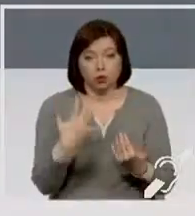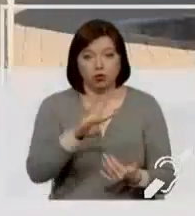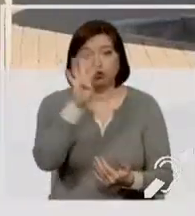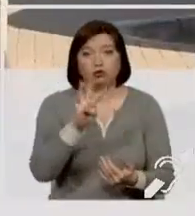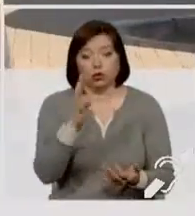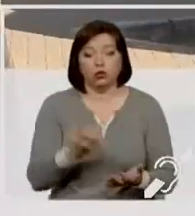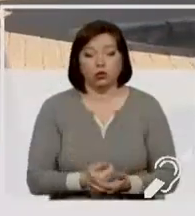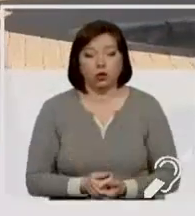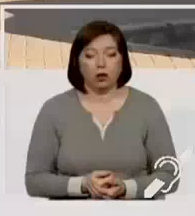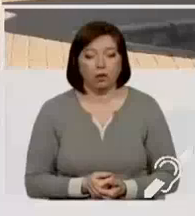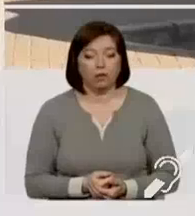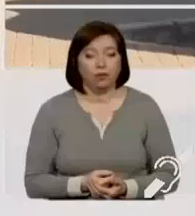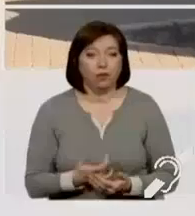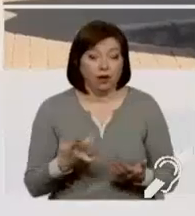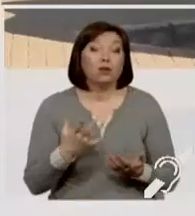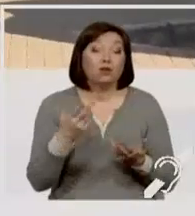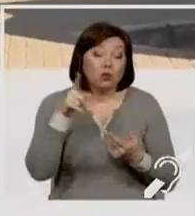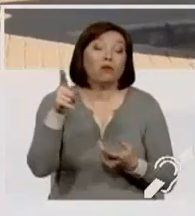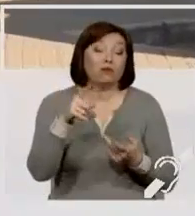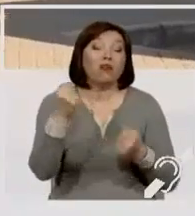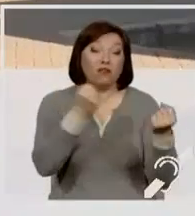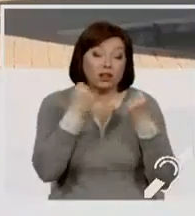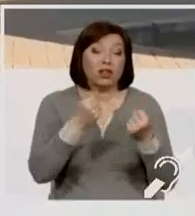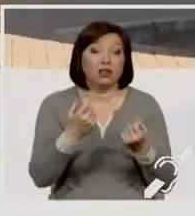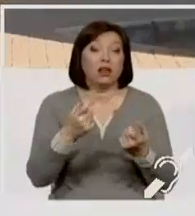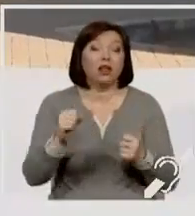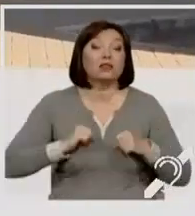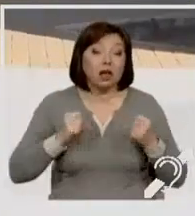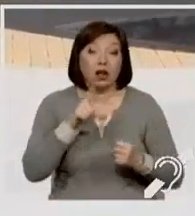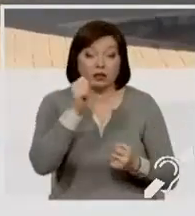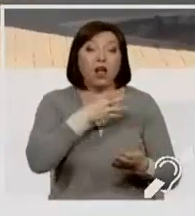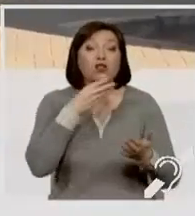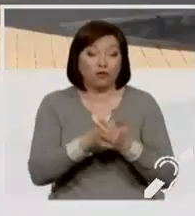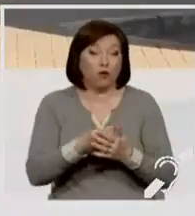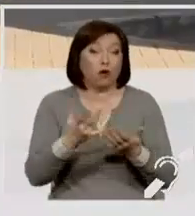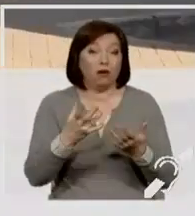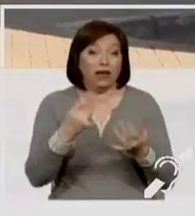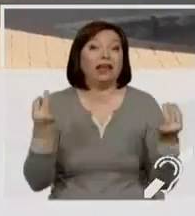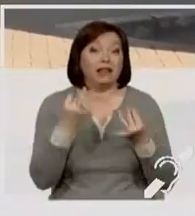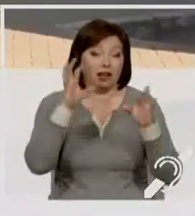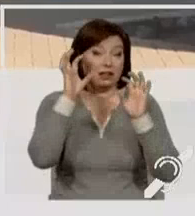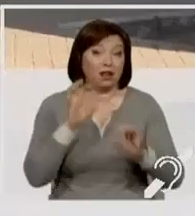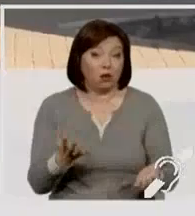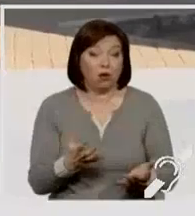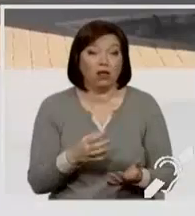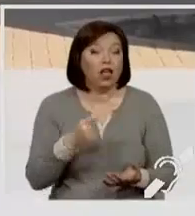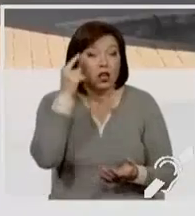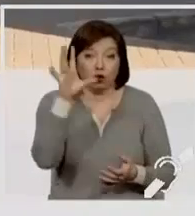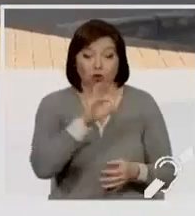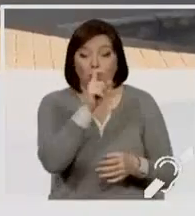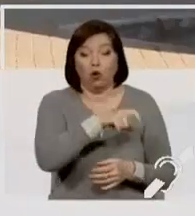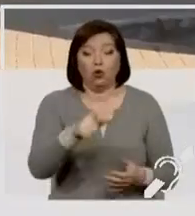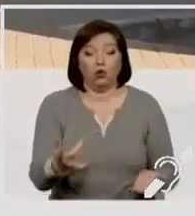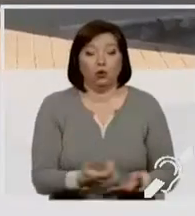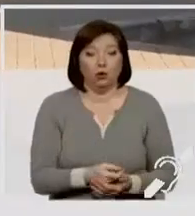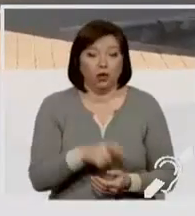ore. E într-un fel așa pe interesele lor, dar n-aș spune că ești drept în cazul dat. Suferă